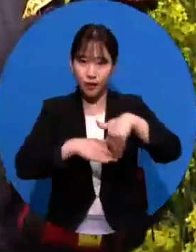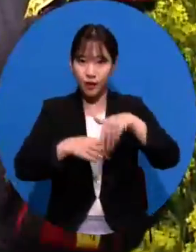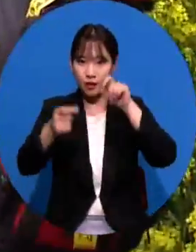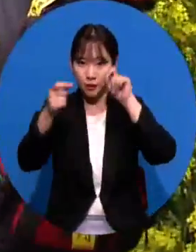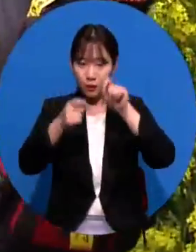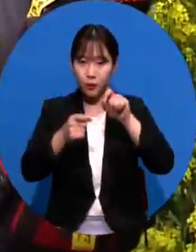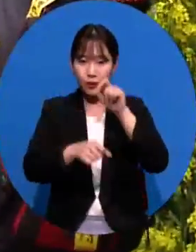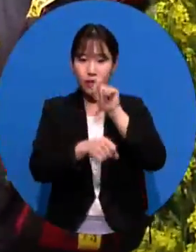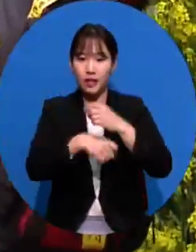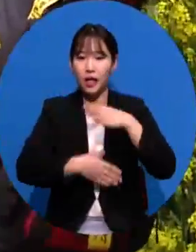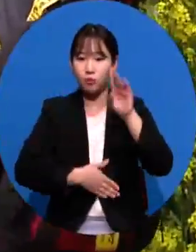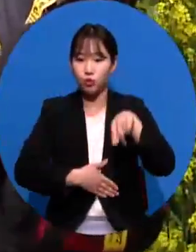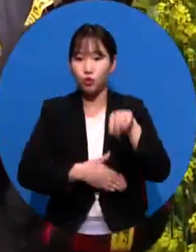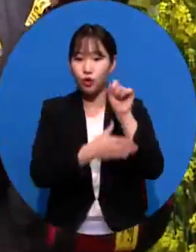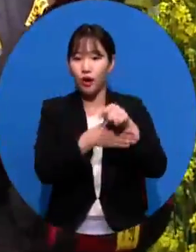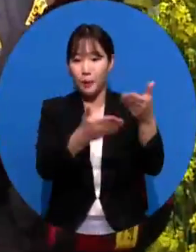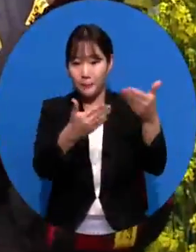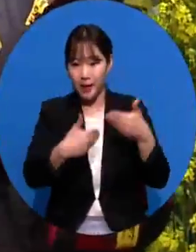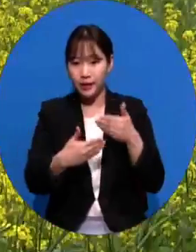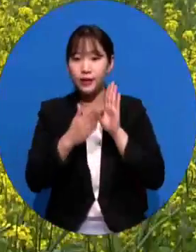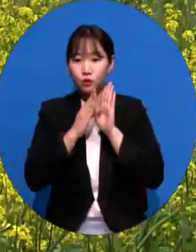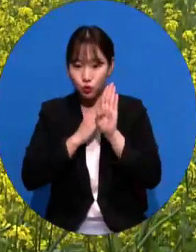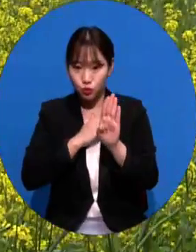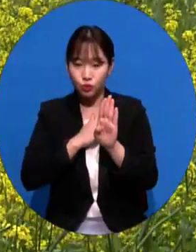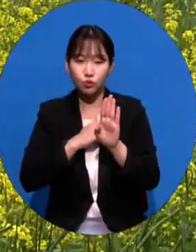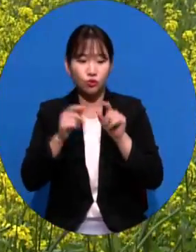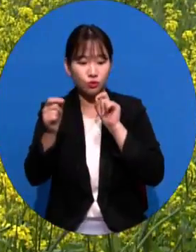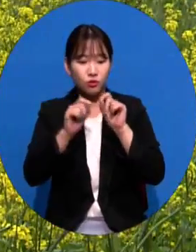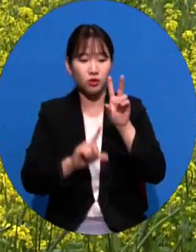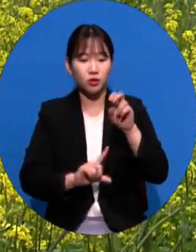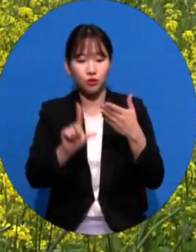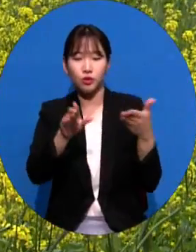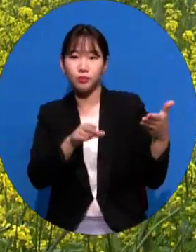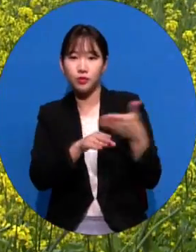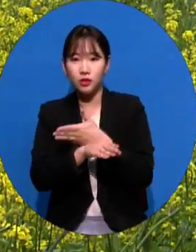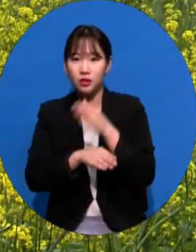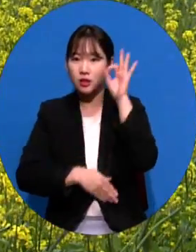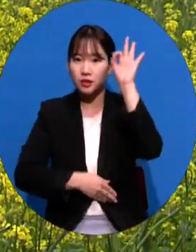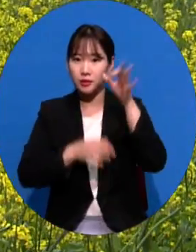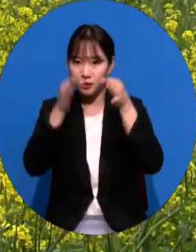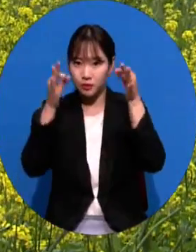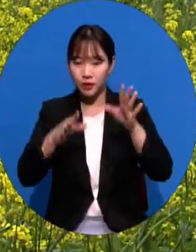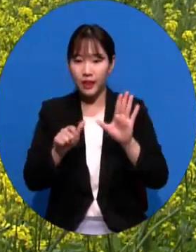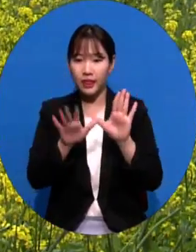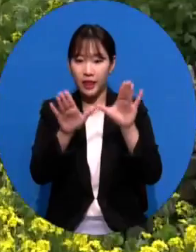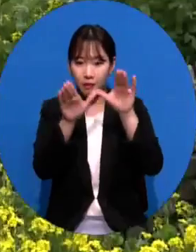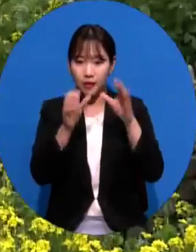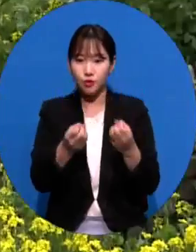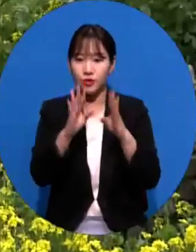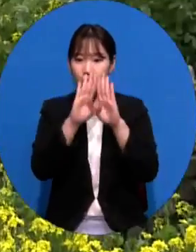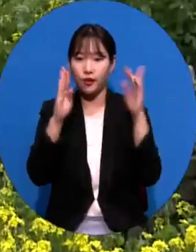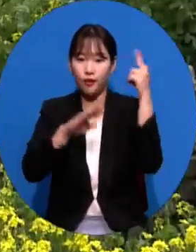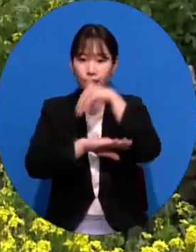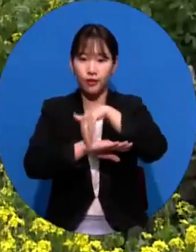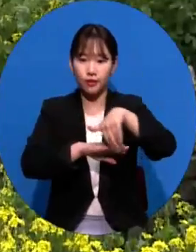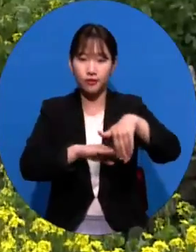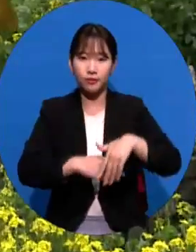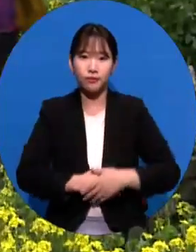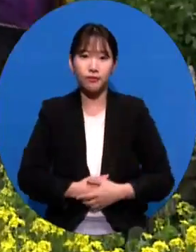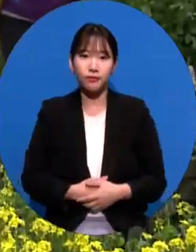조만간 행정안전부로부터 승인받은 뒤에 오는 29일부터 열흘 동안 나비축제를 개최할 예정입니다.